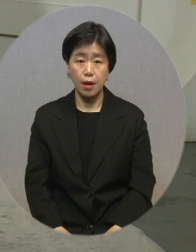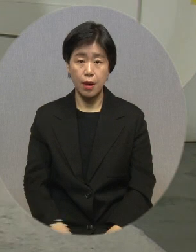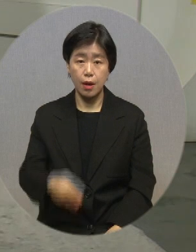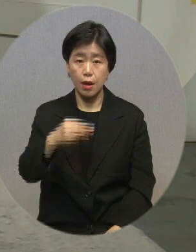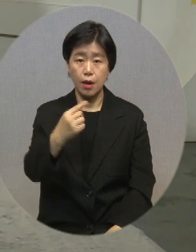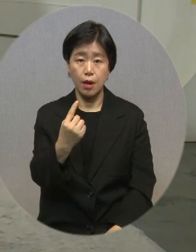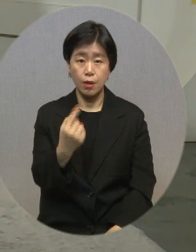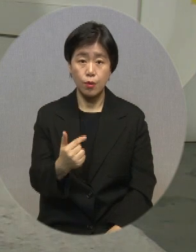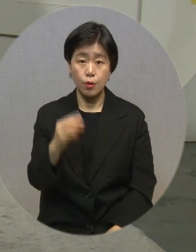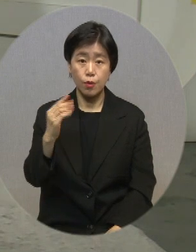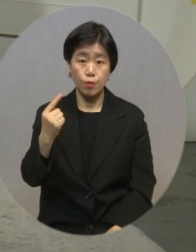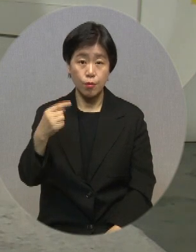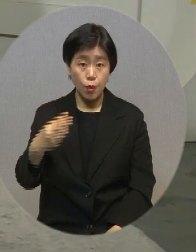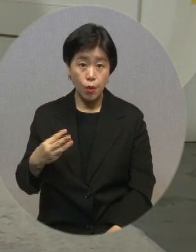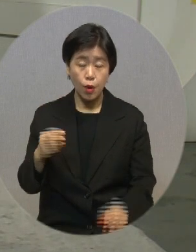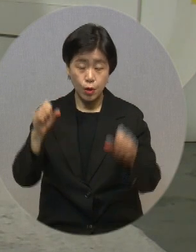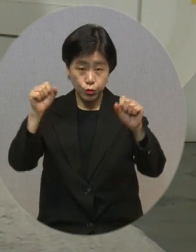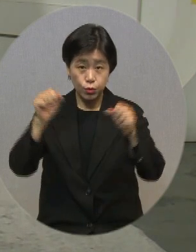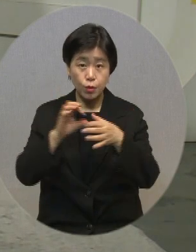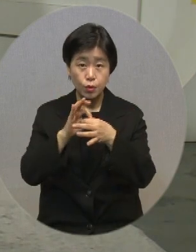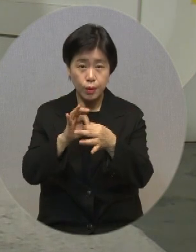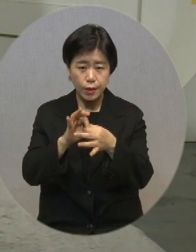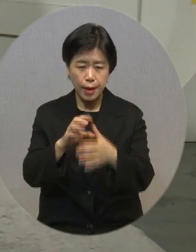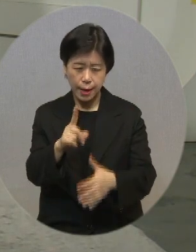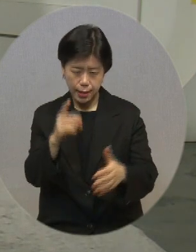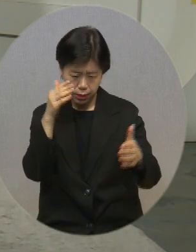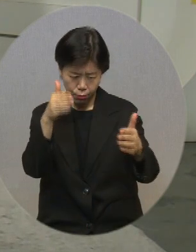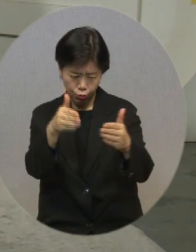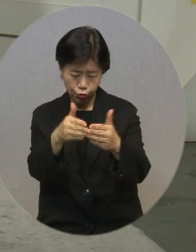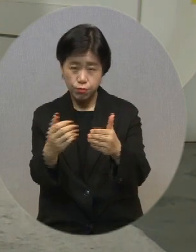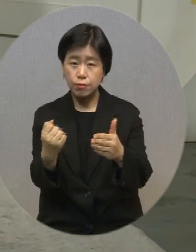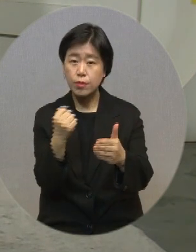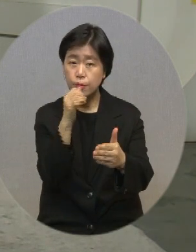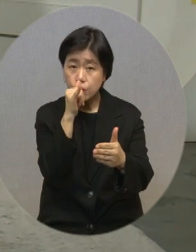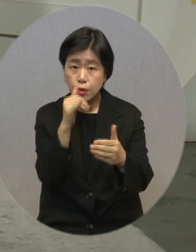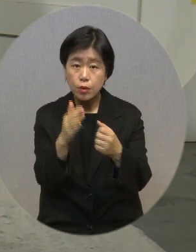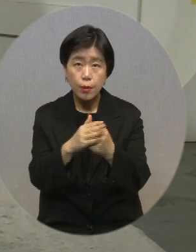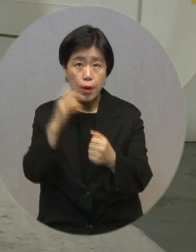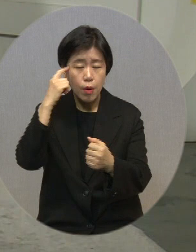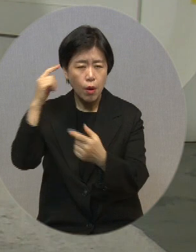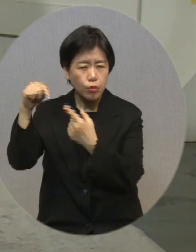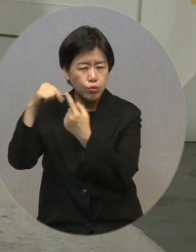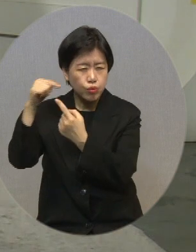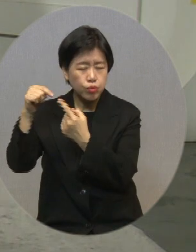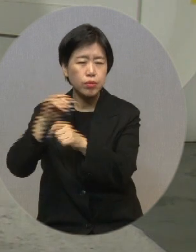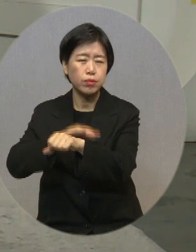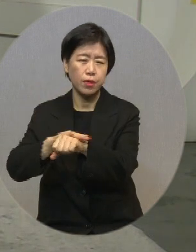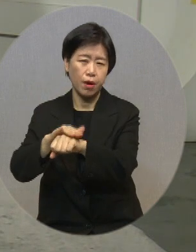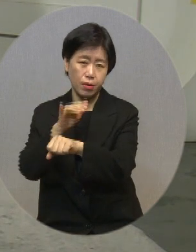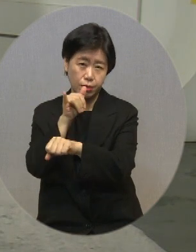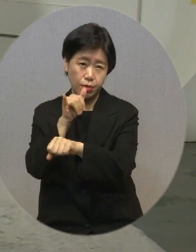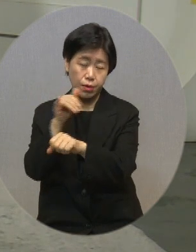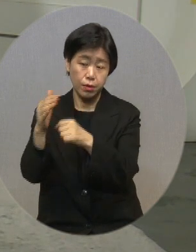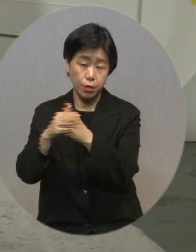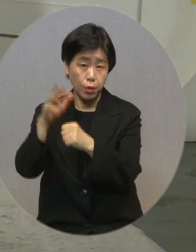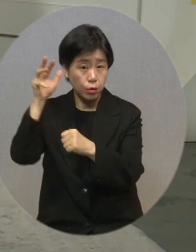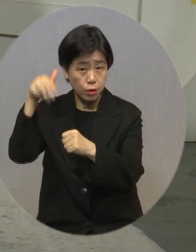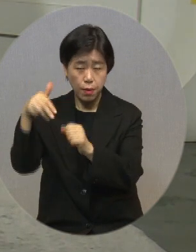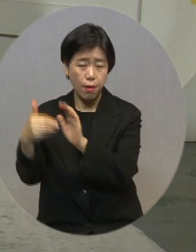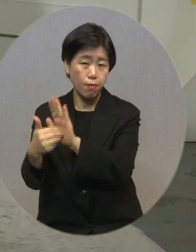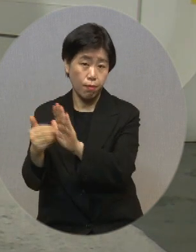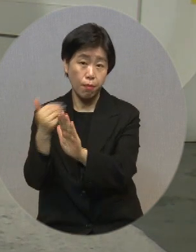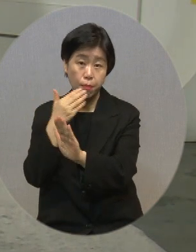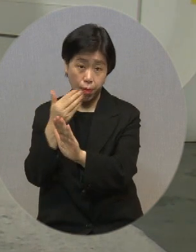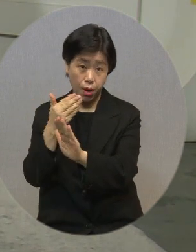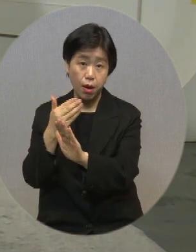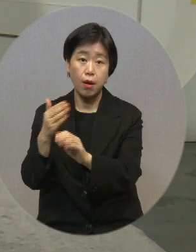해야 되기 때문에. 예. 그래서 이게 그, 치매, 그냥 나이 잡순 분들한테는 제가 그거를 많이